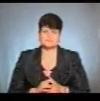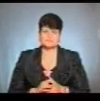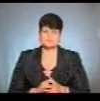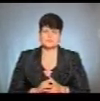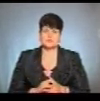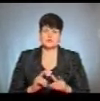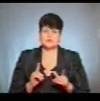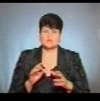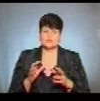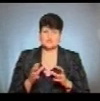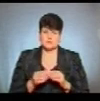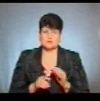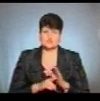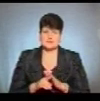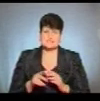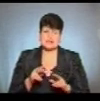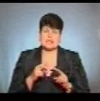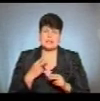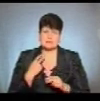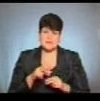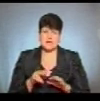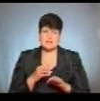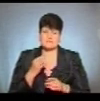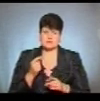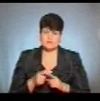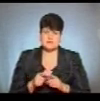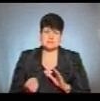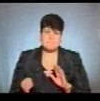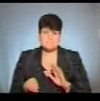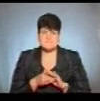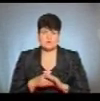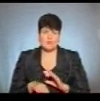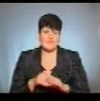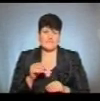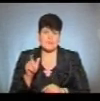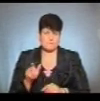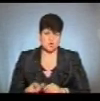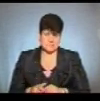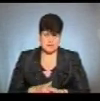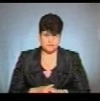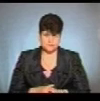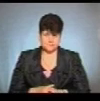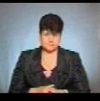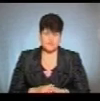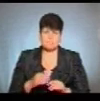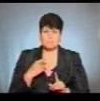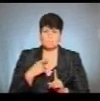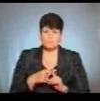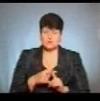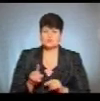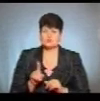сум, з яких настає кримінальна відповідальність за підкуп виборця. Ну і плюс